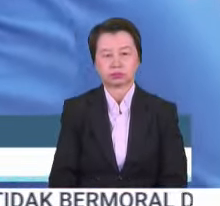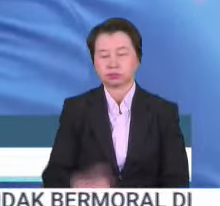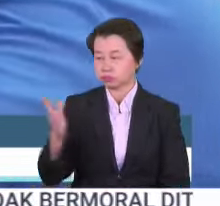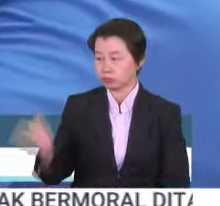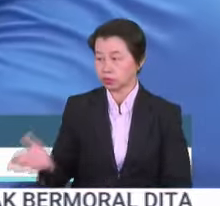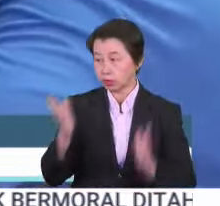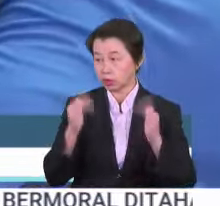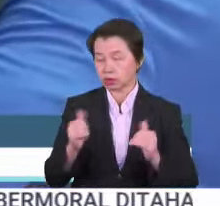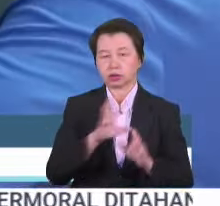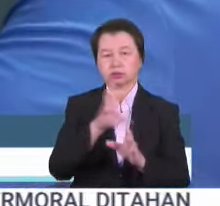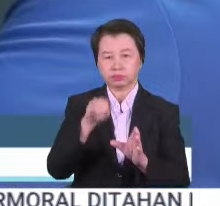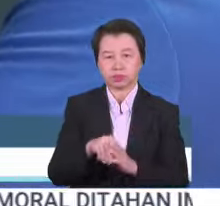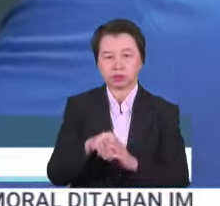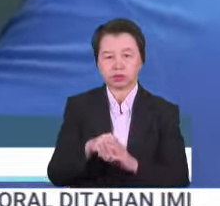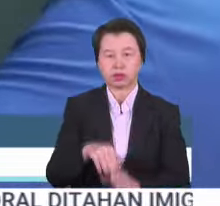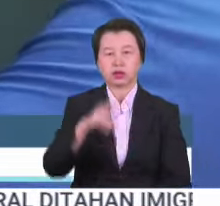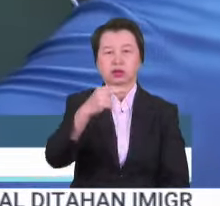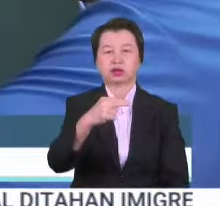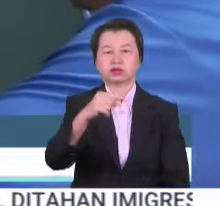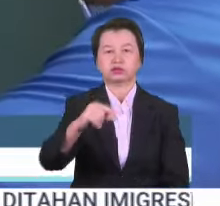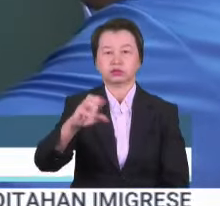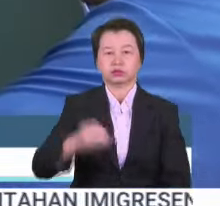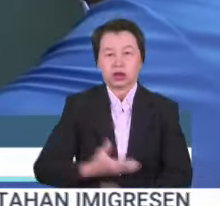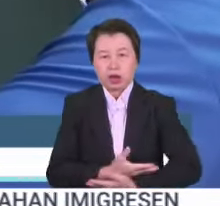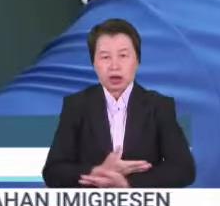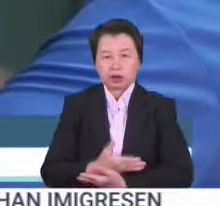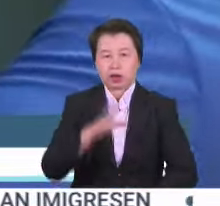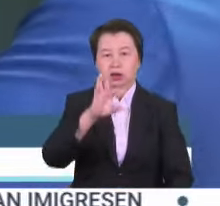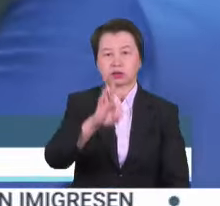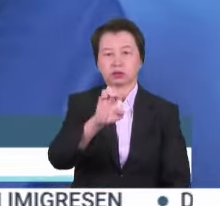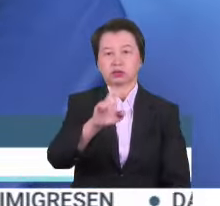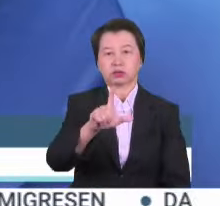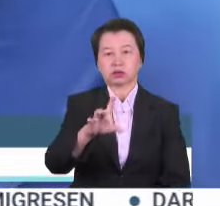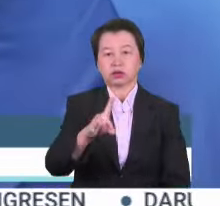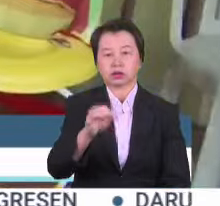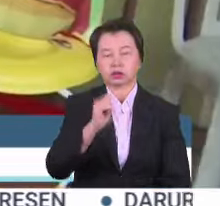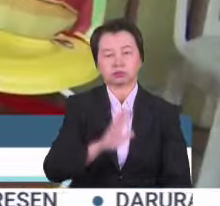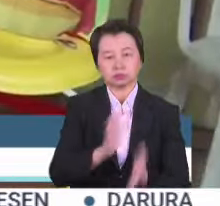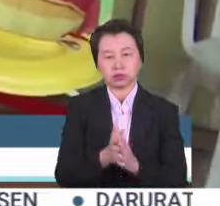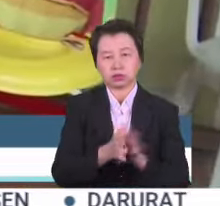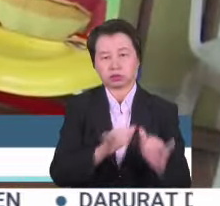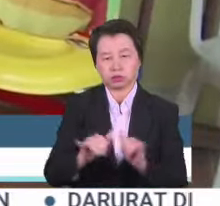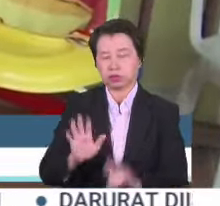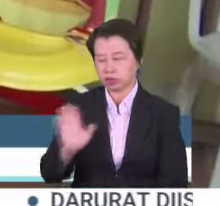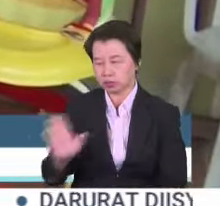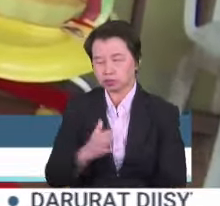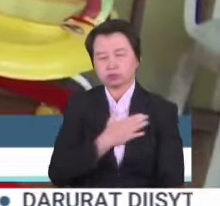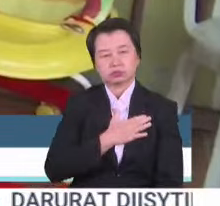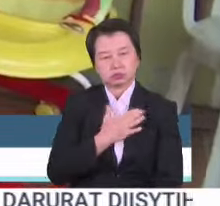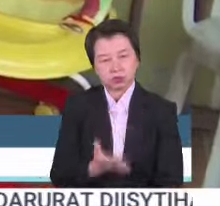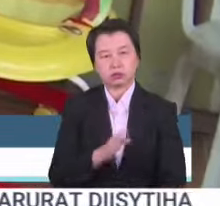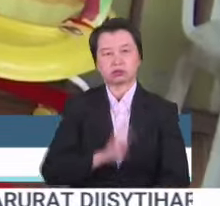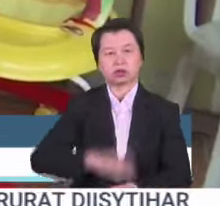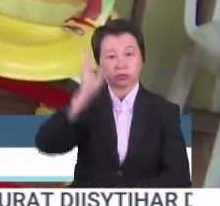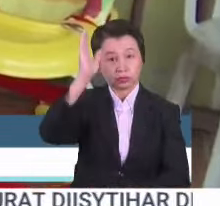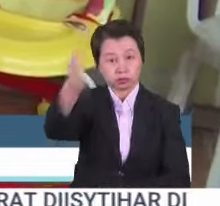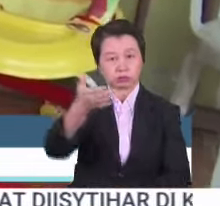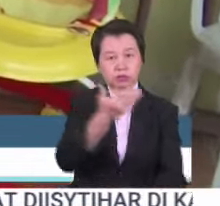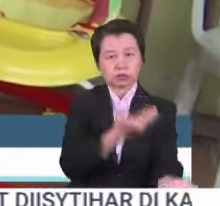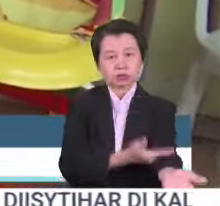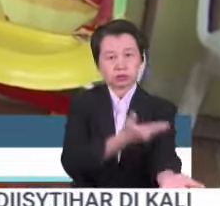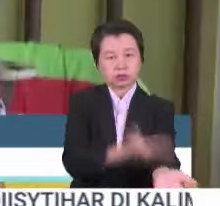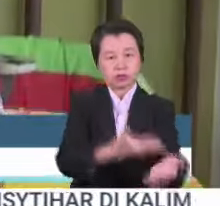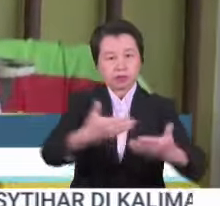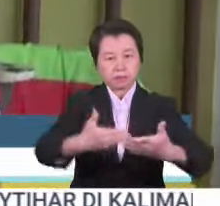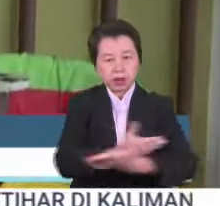Beliau berharap pelibatannya dalam NGO Anak Felda dapat menjadi kayu pengukur komitmennya terhadap masa depan generasi